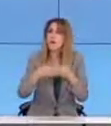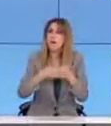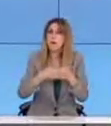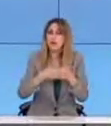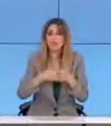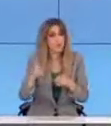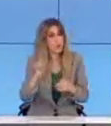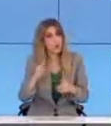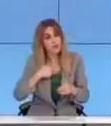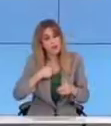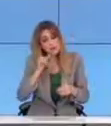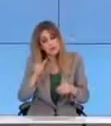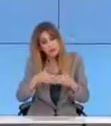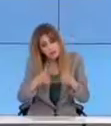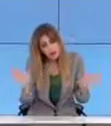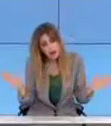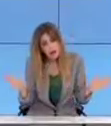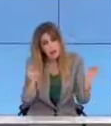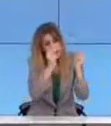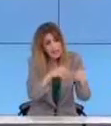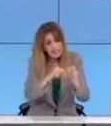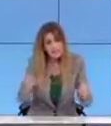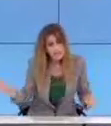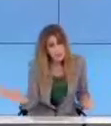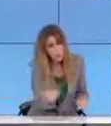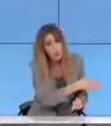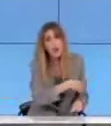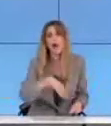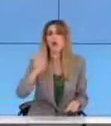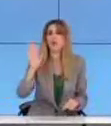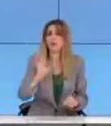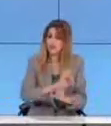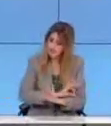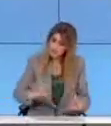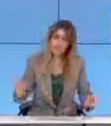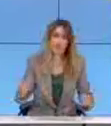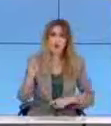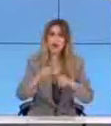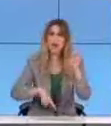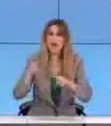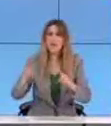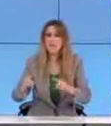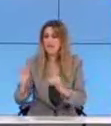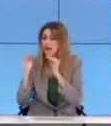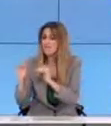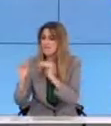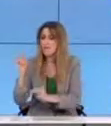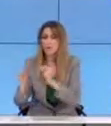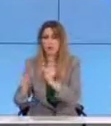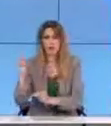όλα, δεν υπάρχει αμφιβολία. Όμως θέλω να σας διαβεβαιώσω ότι είμαστε εδώ για να συνεχίσουμε αυτό να το κάνουμε. Και θα είμαστε